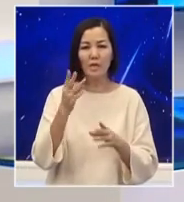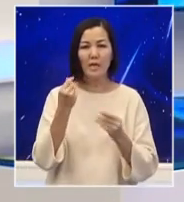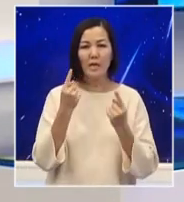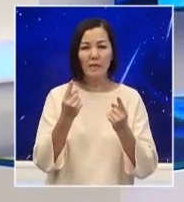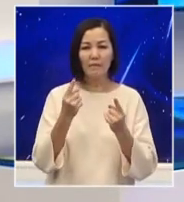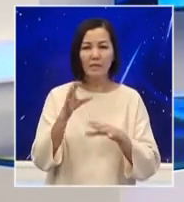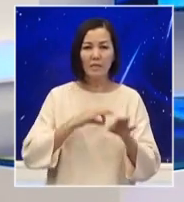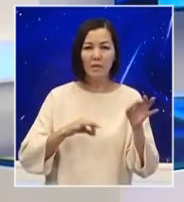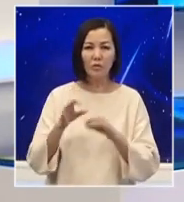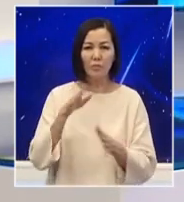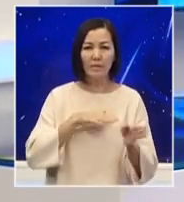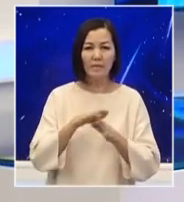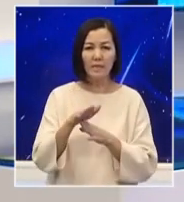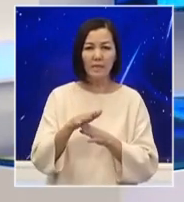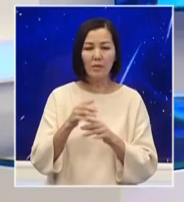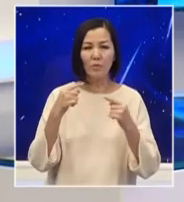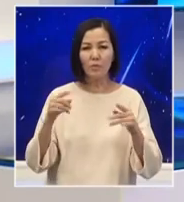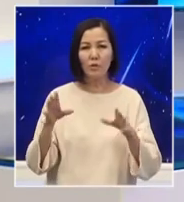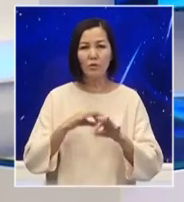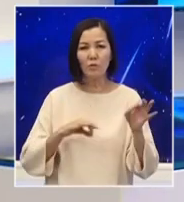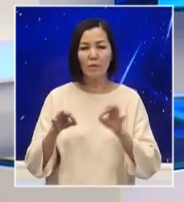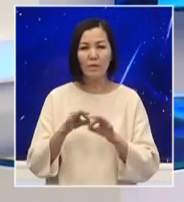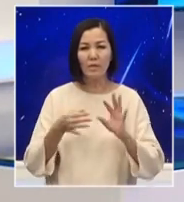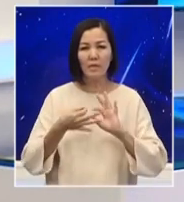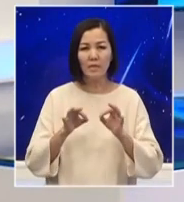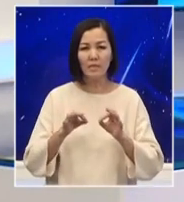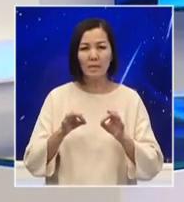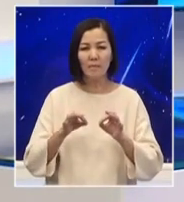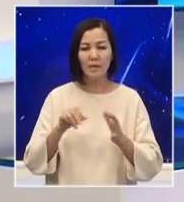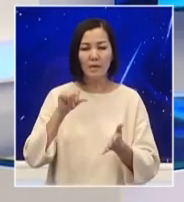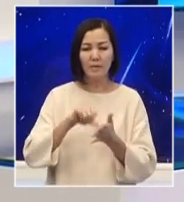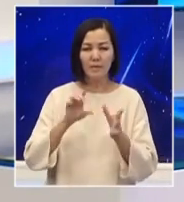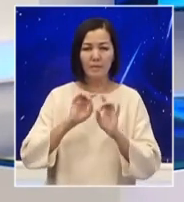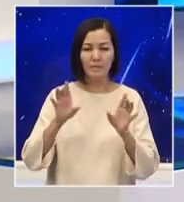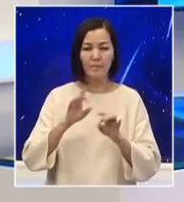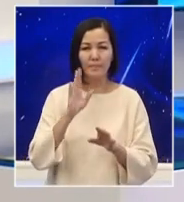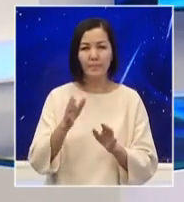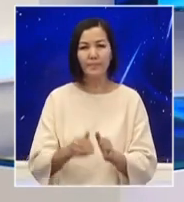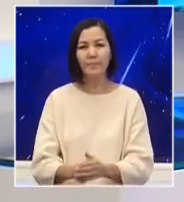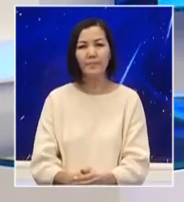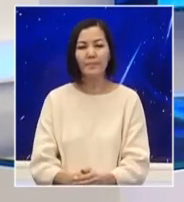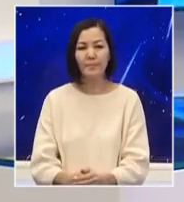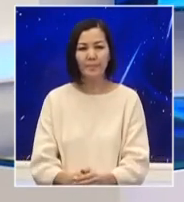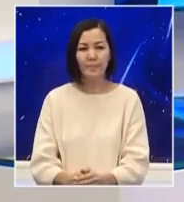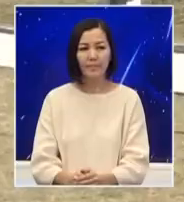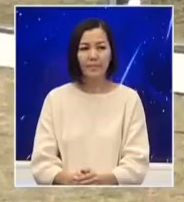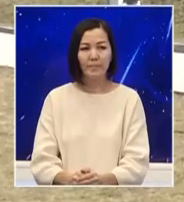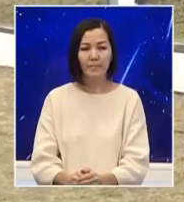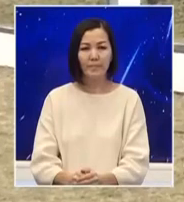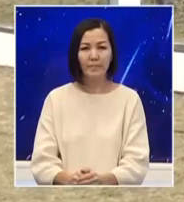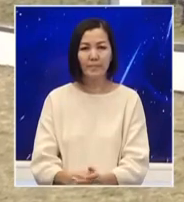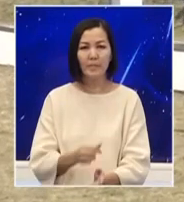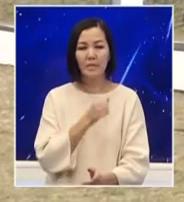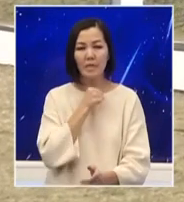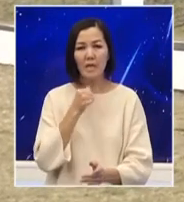ірі инвестициялық жоба іске асады. Өзге де жобалар жайын тыңдалымға барып қайтқан тілші сюжетінен көрелік.